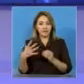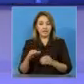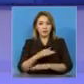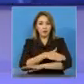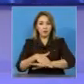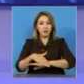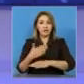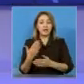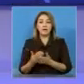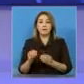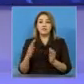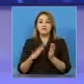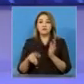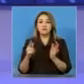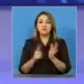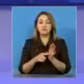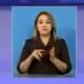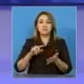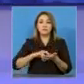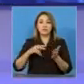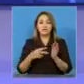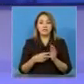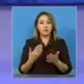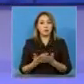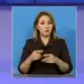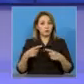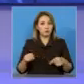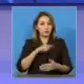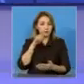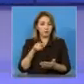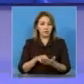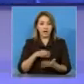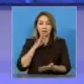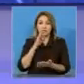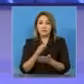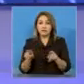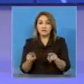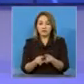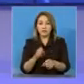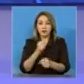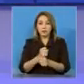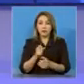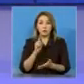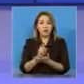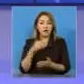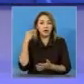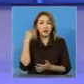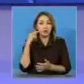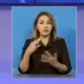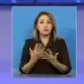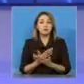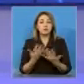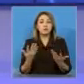улиц вместо 97 запланированных. Но другой вопрос, соответствуют ли работы должному качеству?